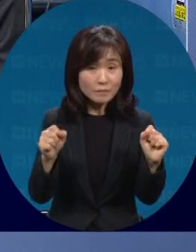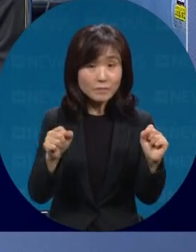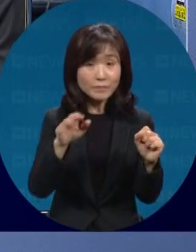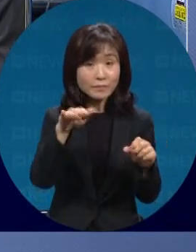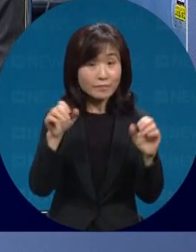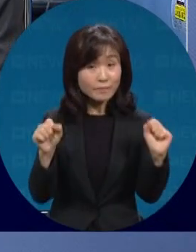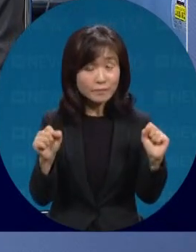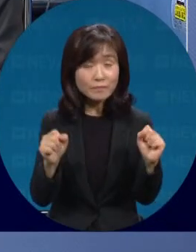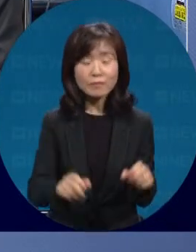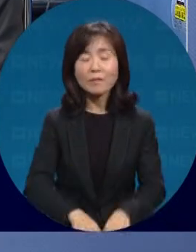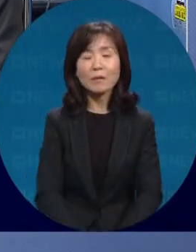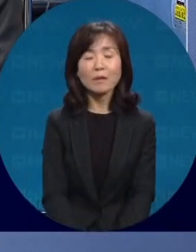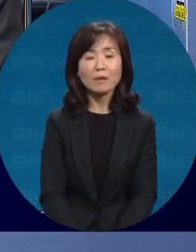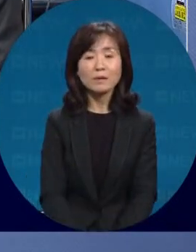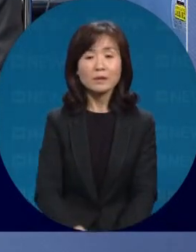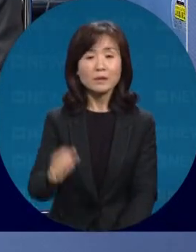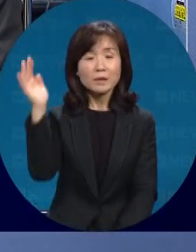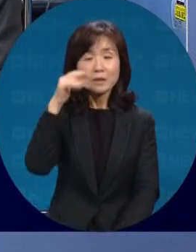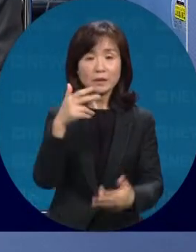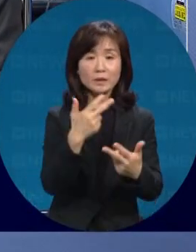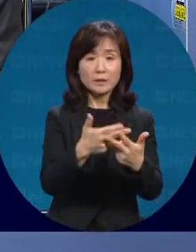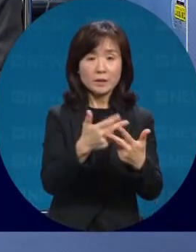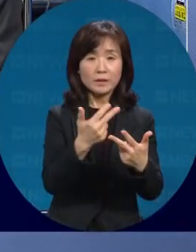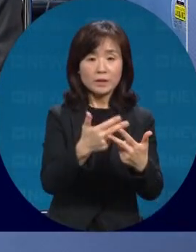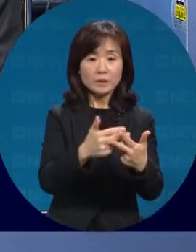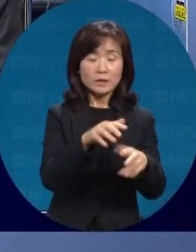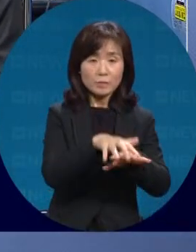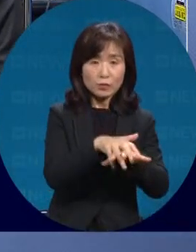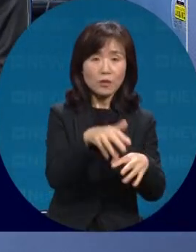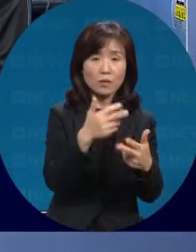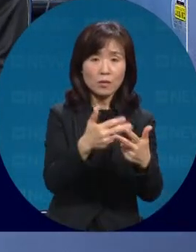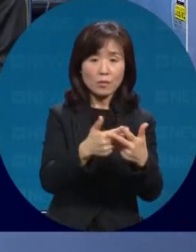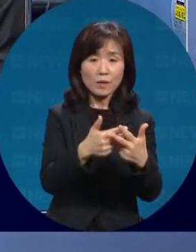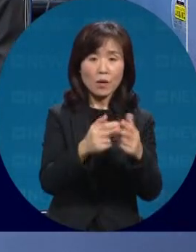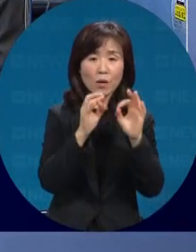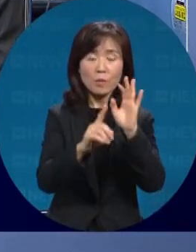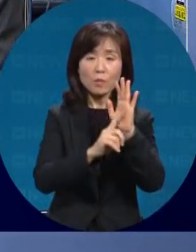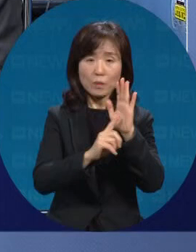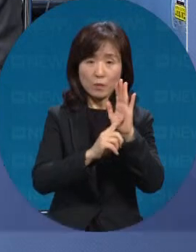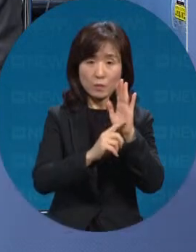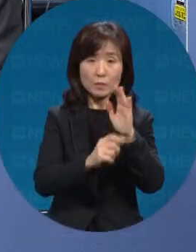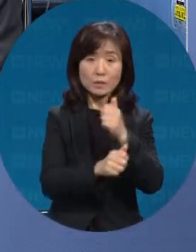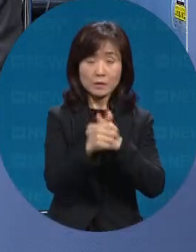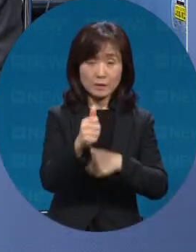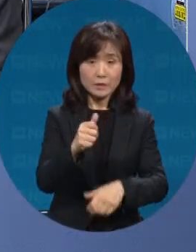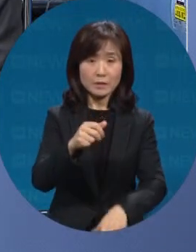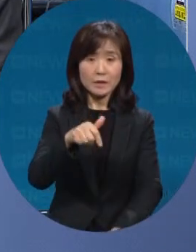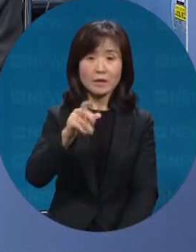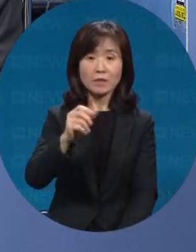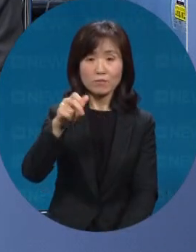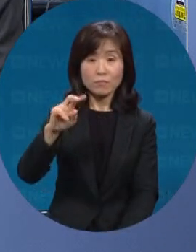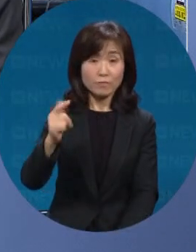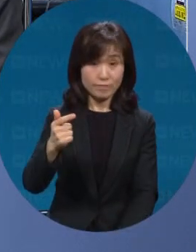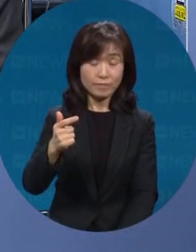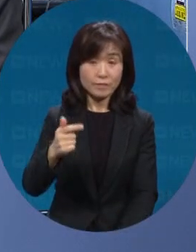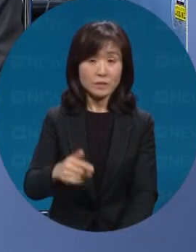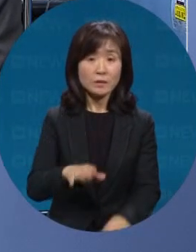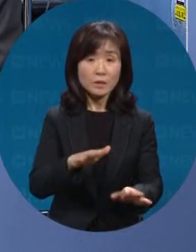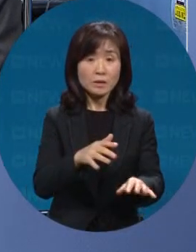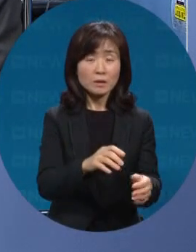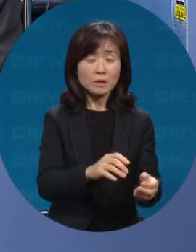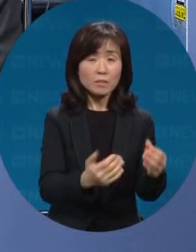네, 안녕하십니까. 대한심폐소생협회 홍보이사 강구현입니다. 네, 이번 참사에서도 확인이